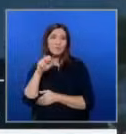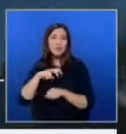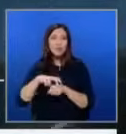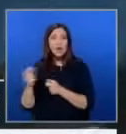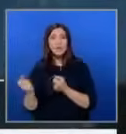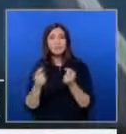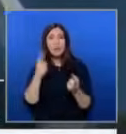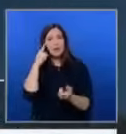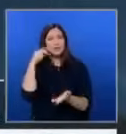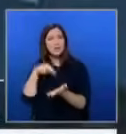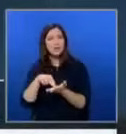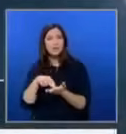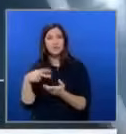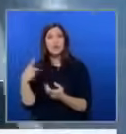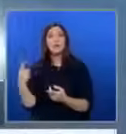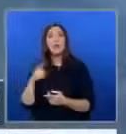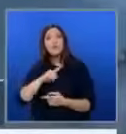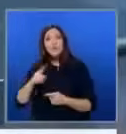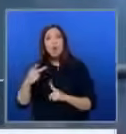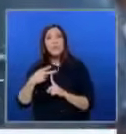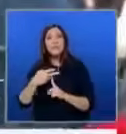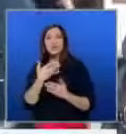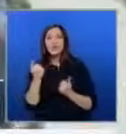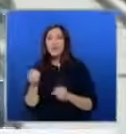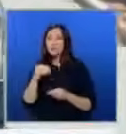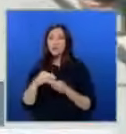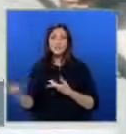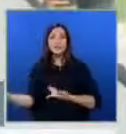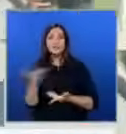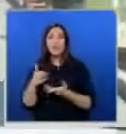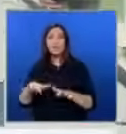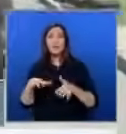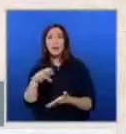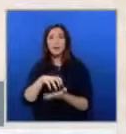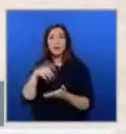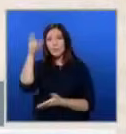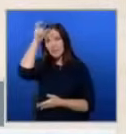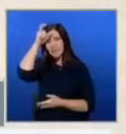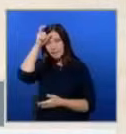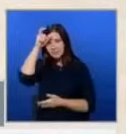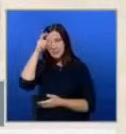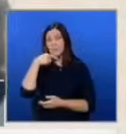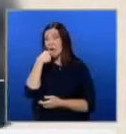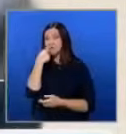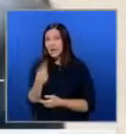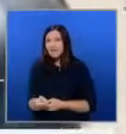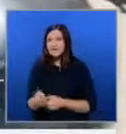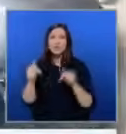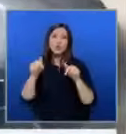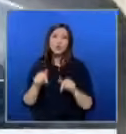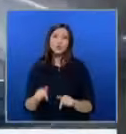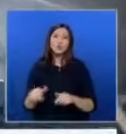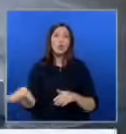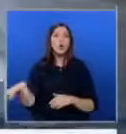Доган, изпратиха становище до медиите, че няма да участват в заседанието на парламентарната група на ДПС. Заявяват, че